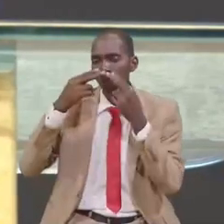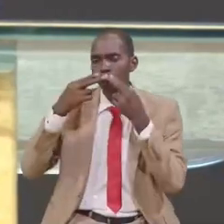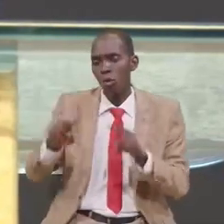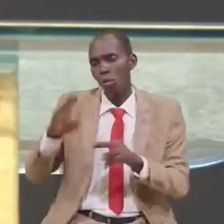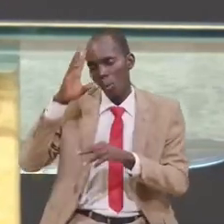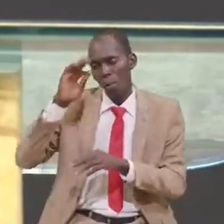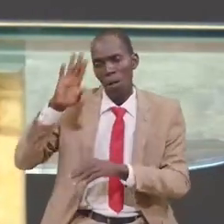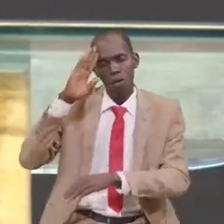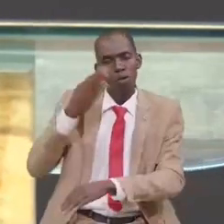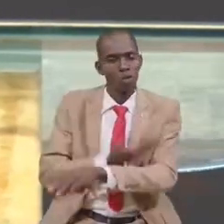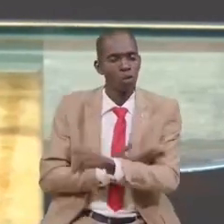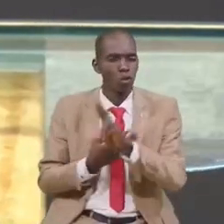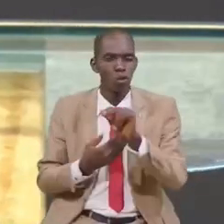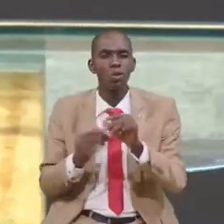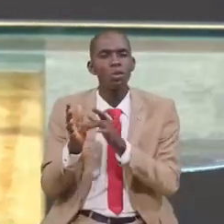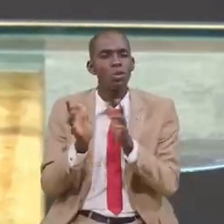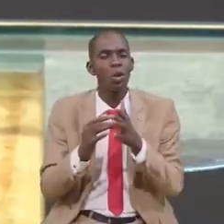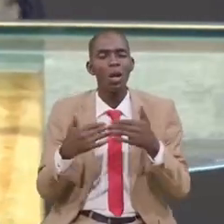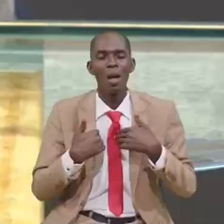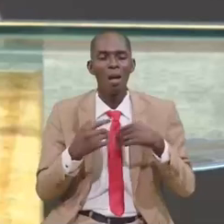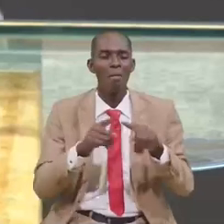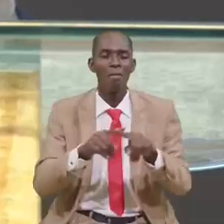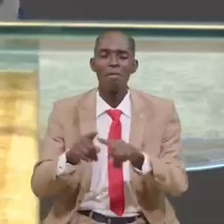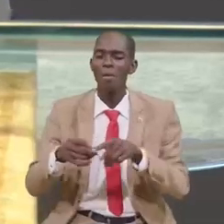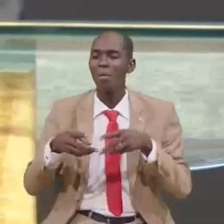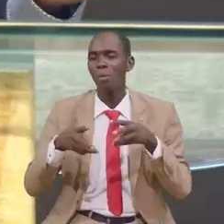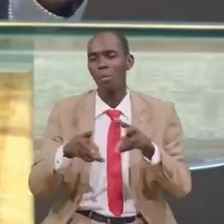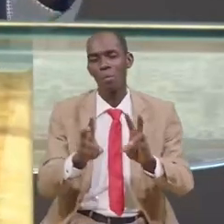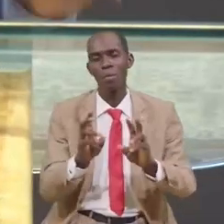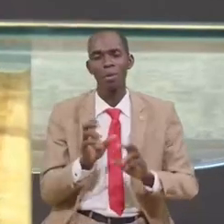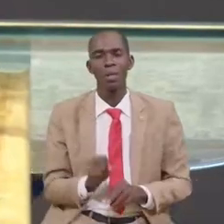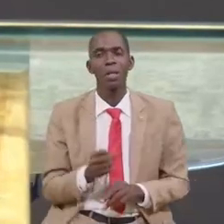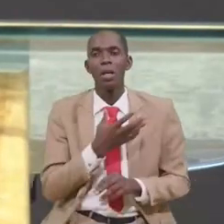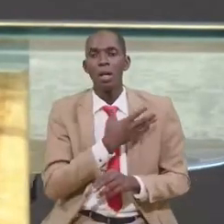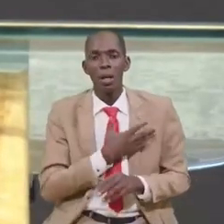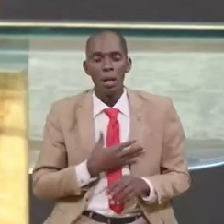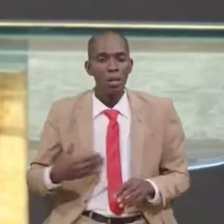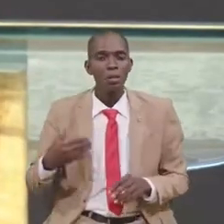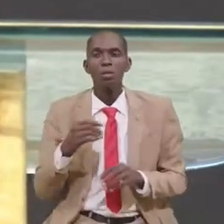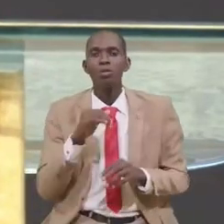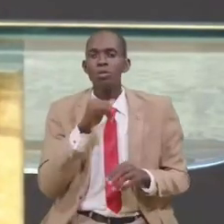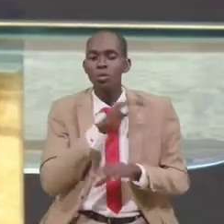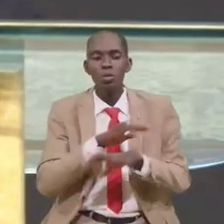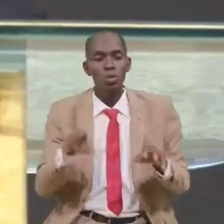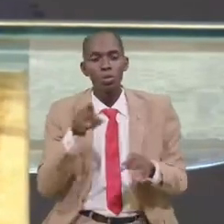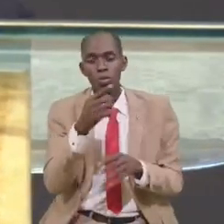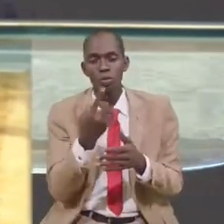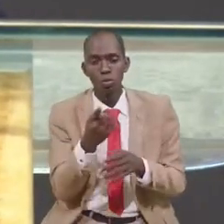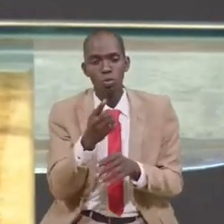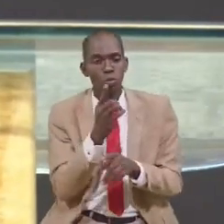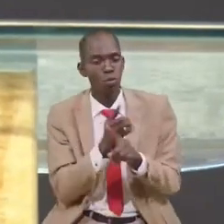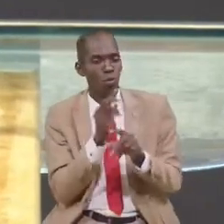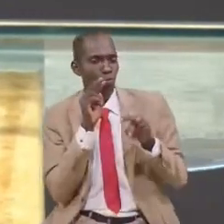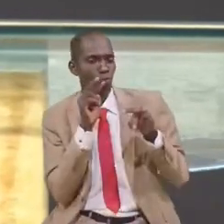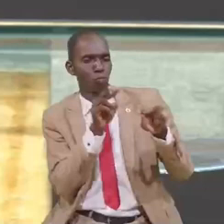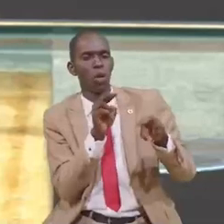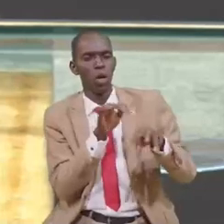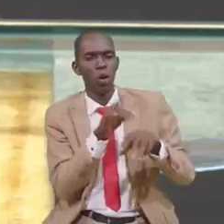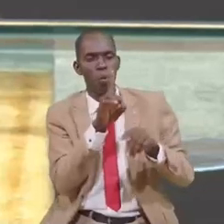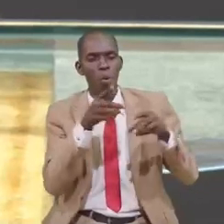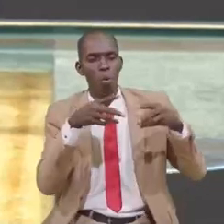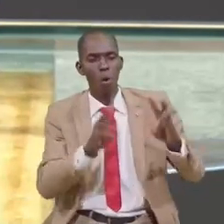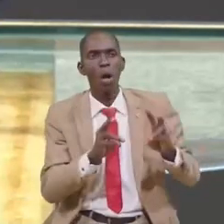fils. Jésus a diverses méthodes. Alors, il ne faut pas seulement regarder une direction qui va menacer la fièvre. Ou bien